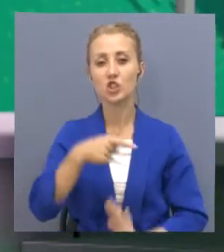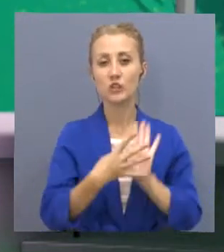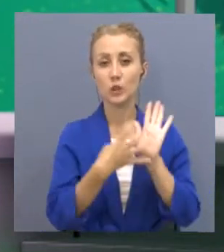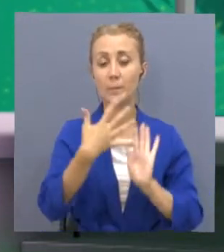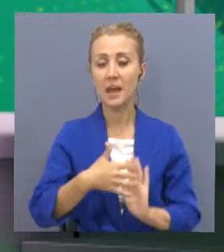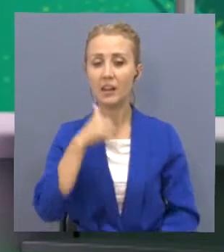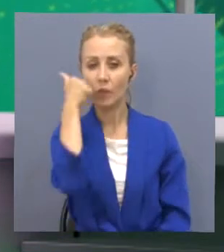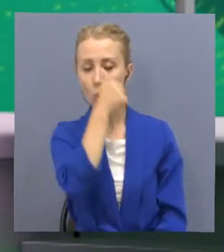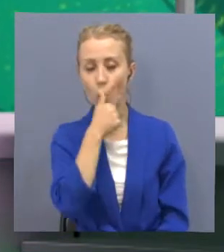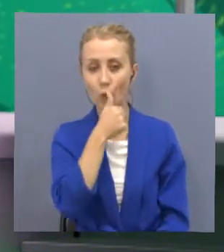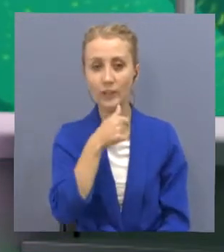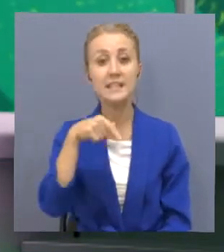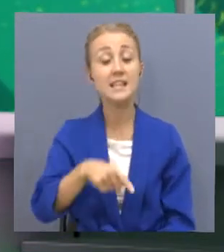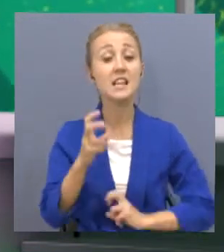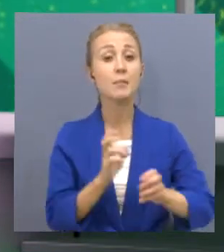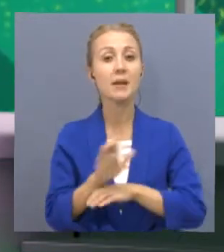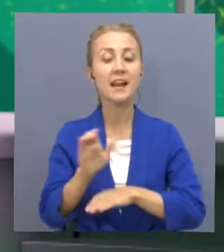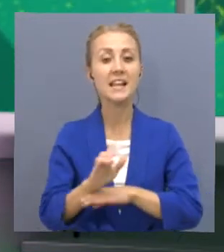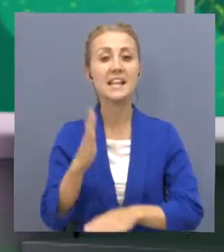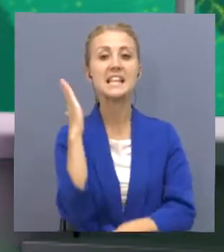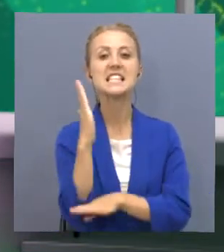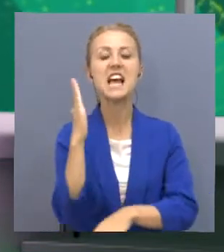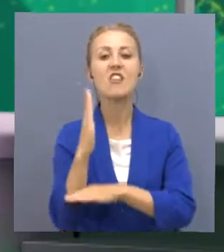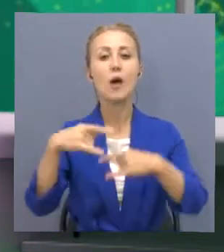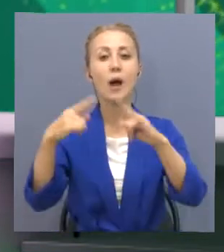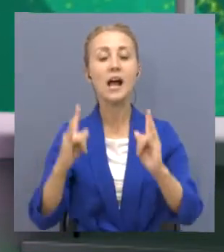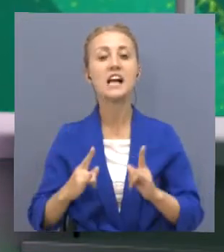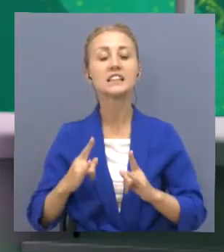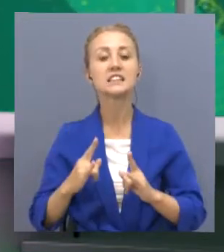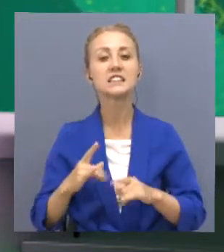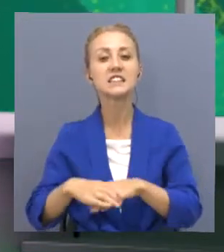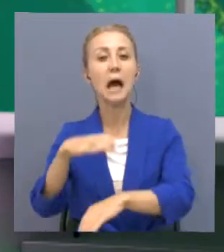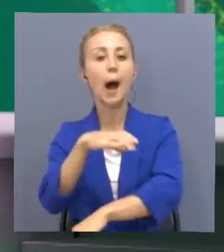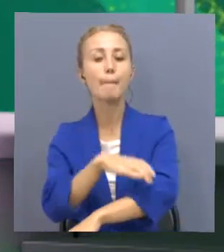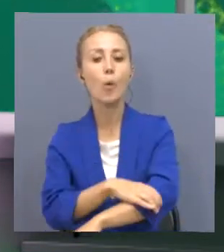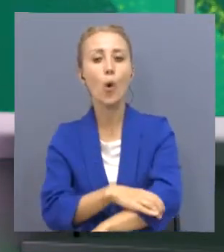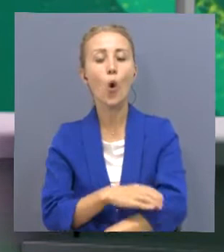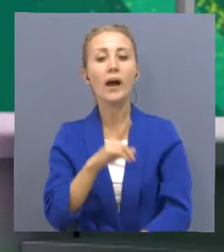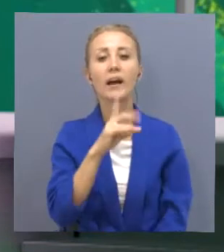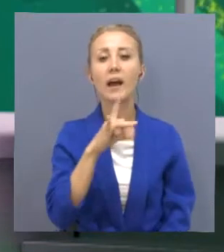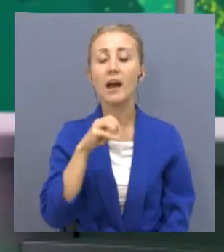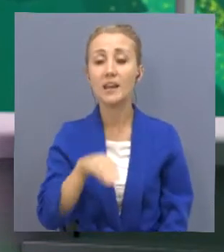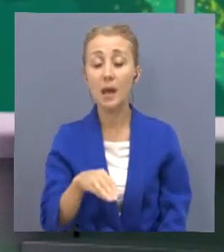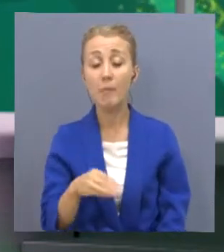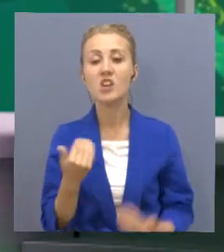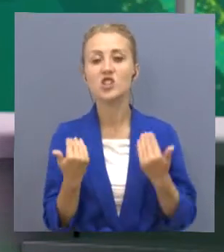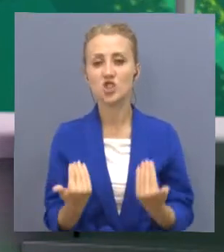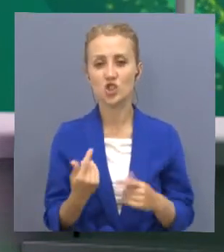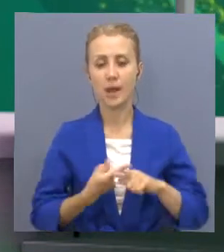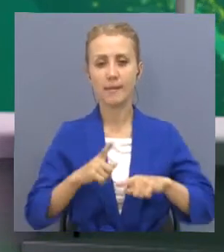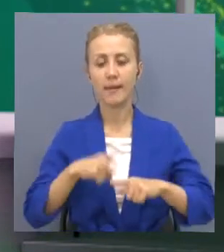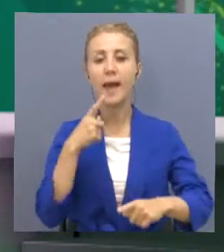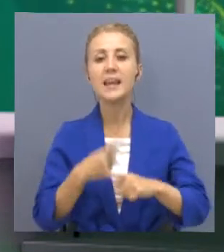годов. Тогда здесь производили деревянные бочки и сапожный крем. Сегодня это предприятие бытовой химии. В период карантина большую